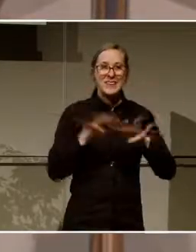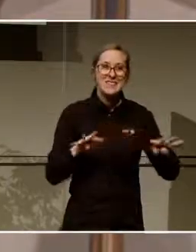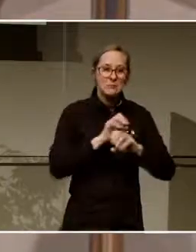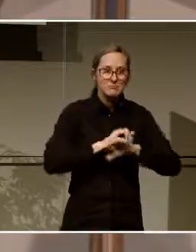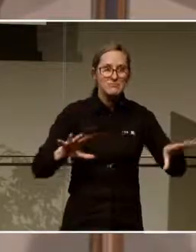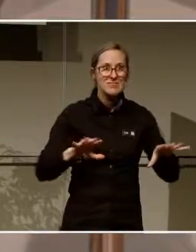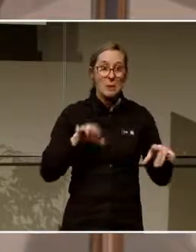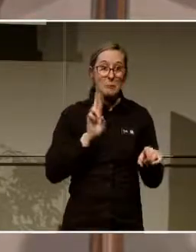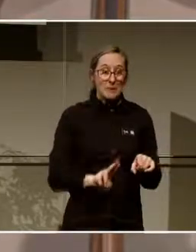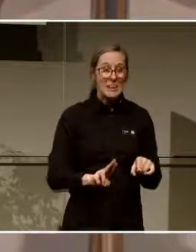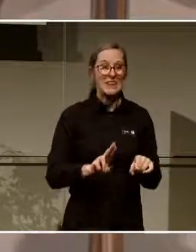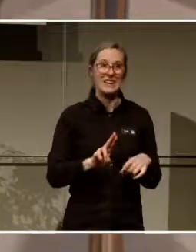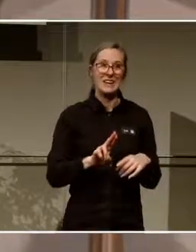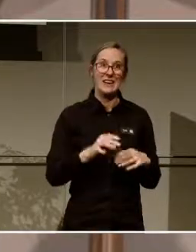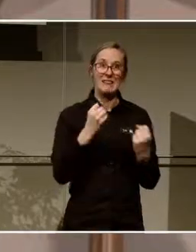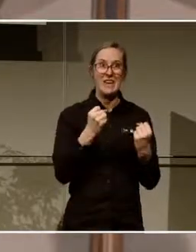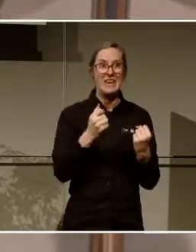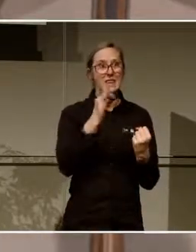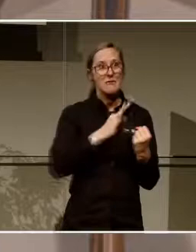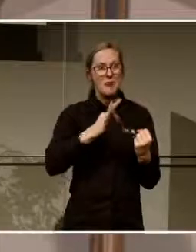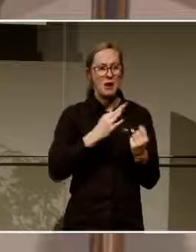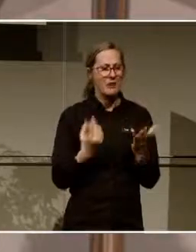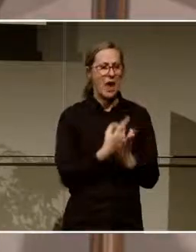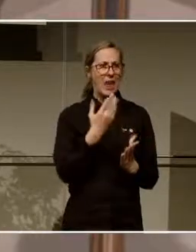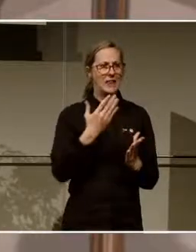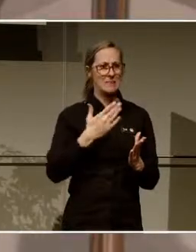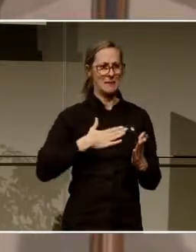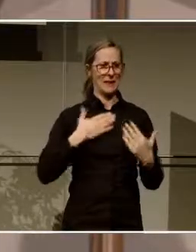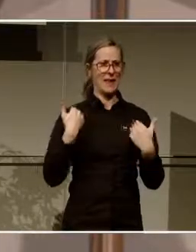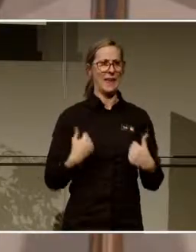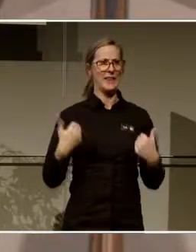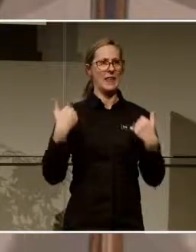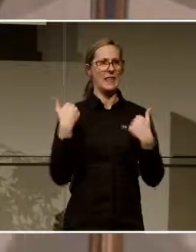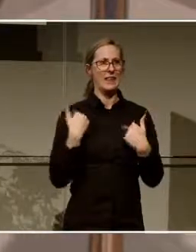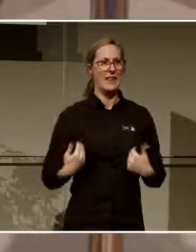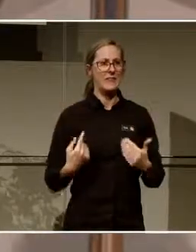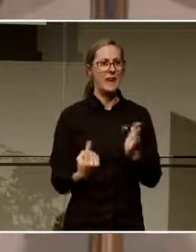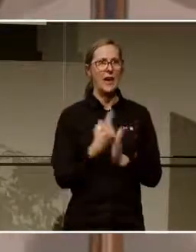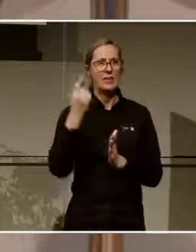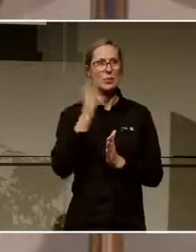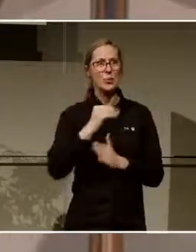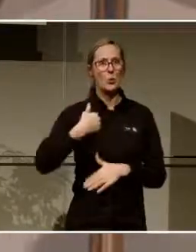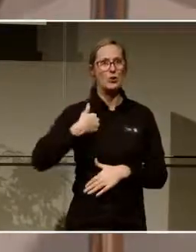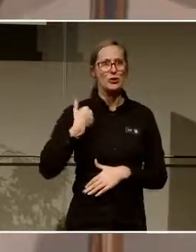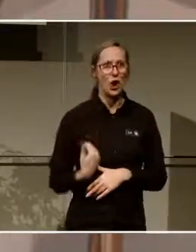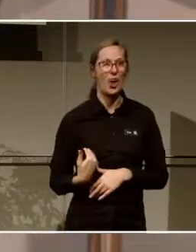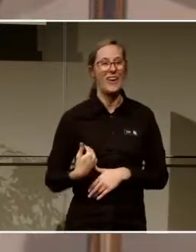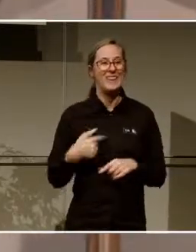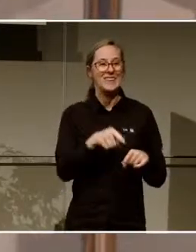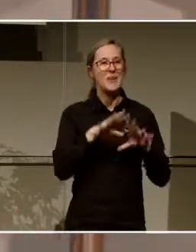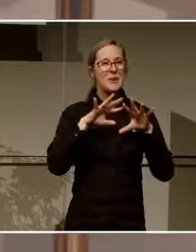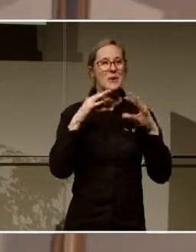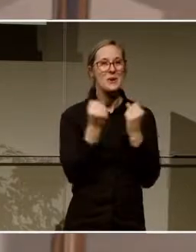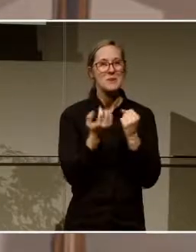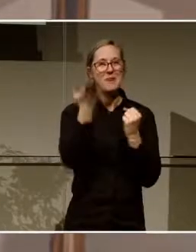fråga. Vad händer med min identitet efteråt? Hur tar man hand om det? Och den typen av workshop går ju